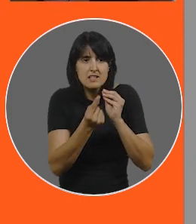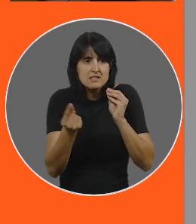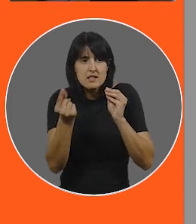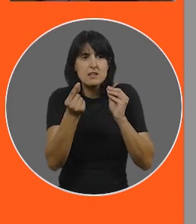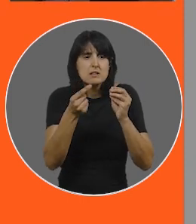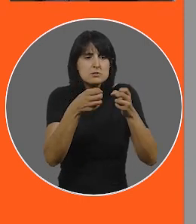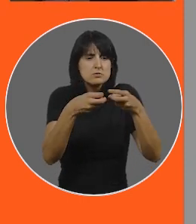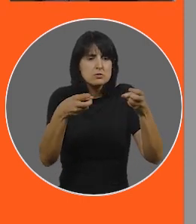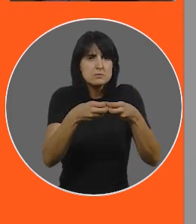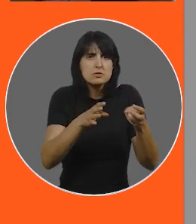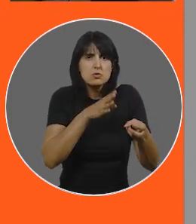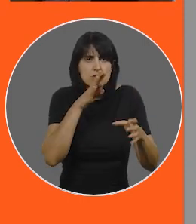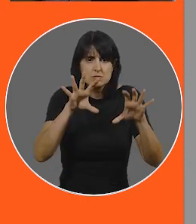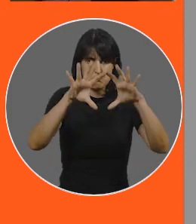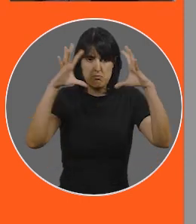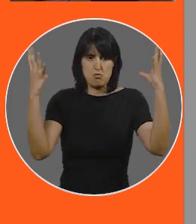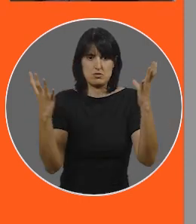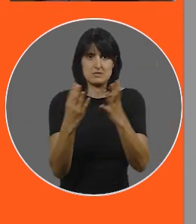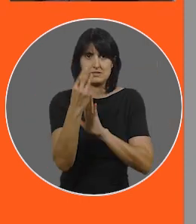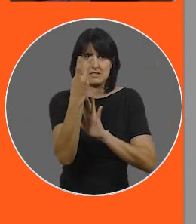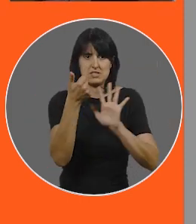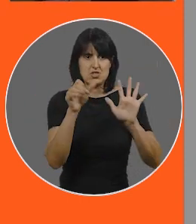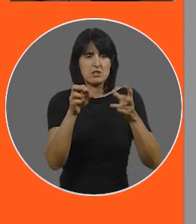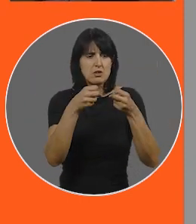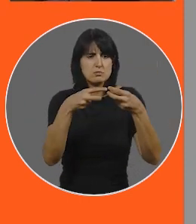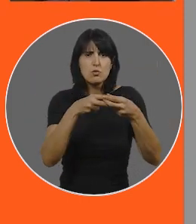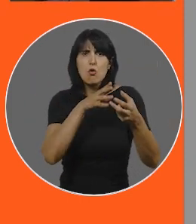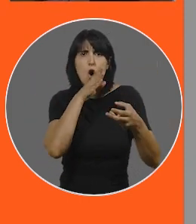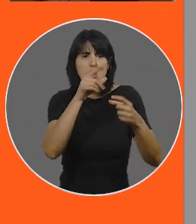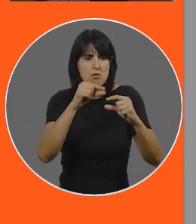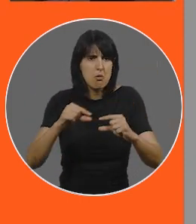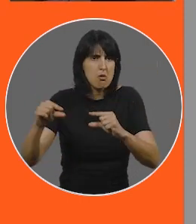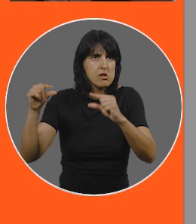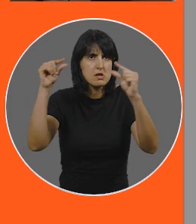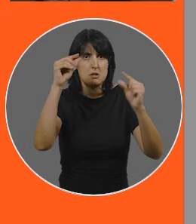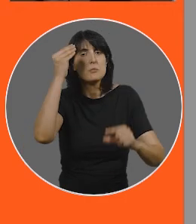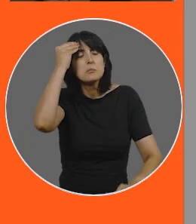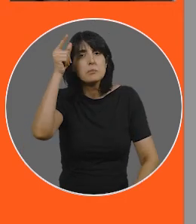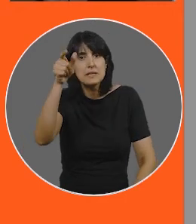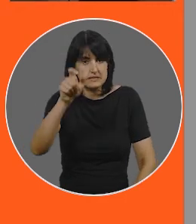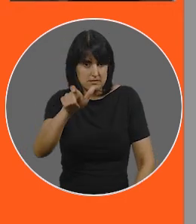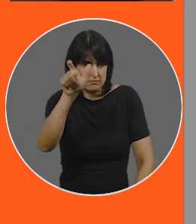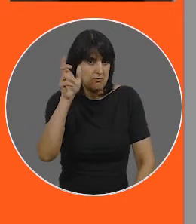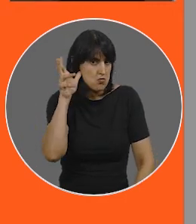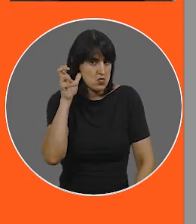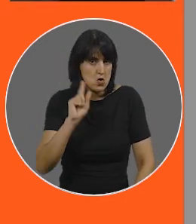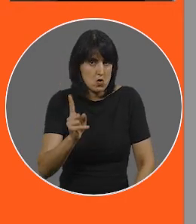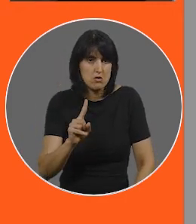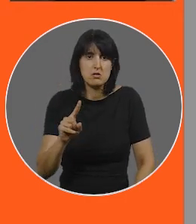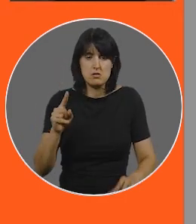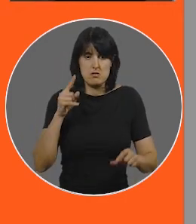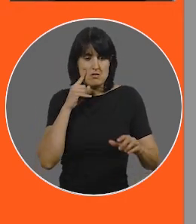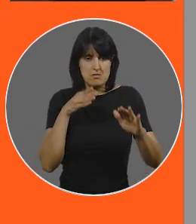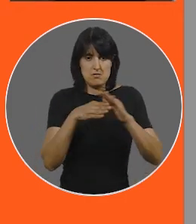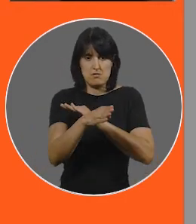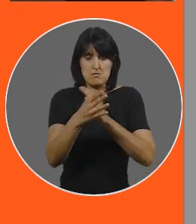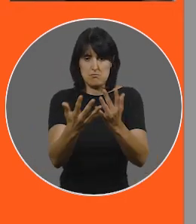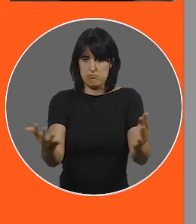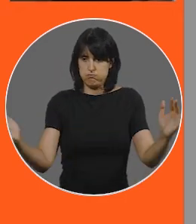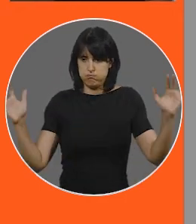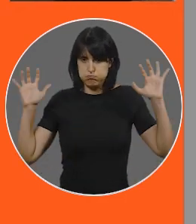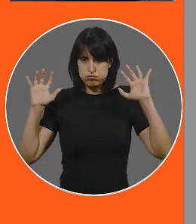especials que et diguin on poses el subtítol en un món de 360. Imagineu-vos que sou una persona que no hi sent. Estàs en un món